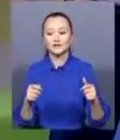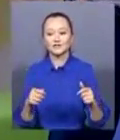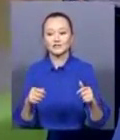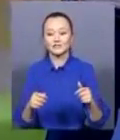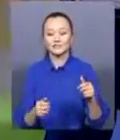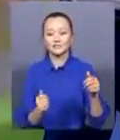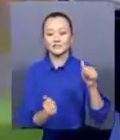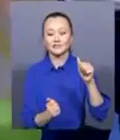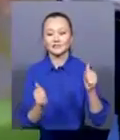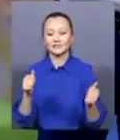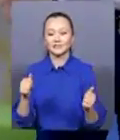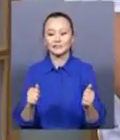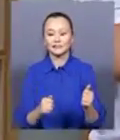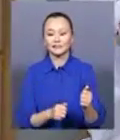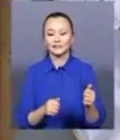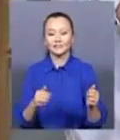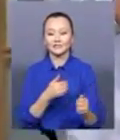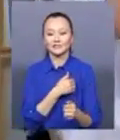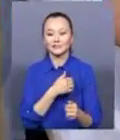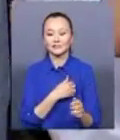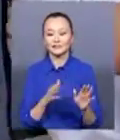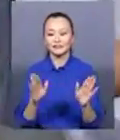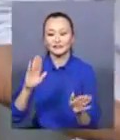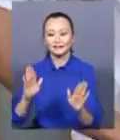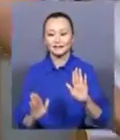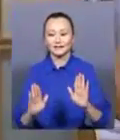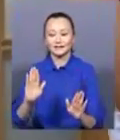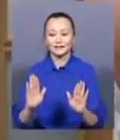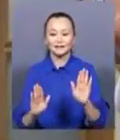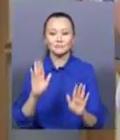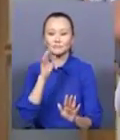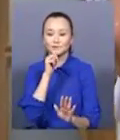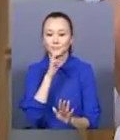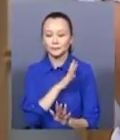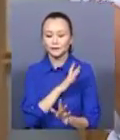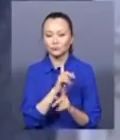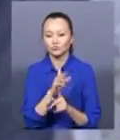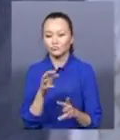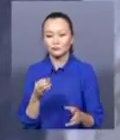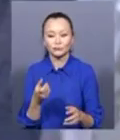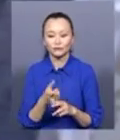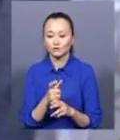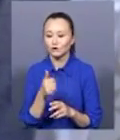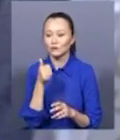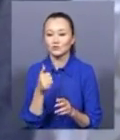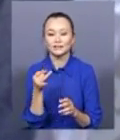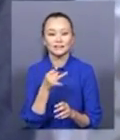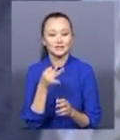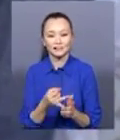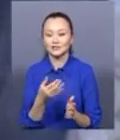было вот с четырех рук пытаться... Налево, направо. Да, вот примерно. Ребят, очень хорошие, такие